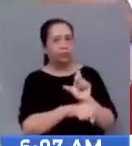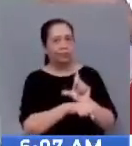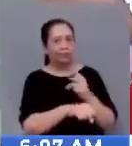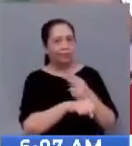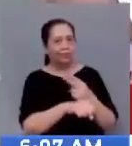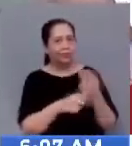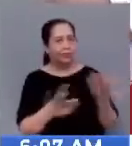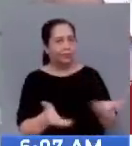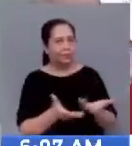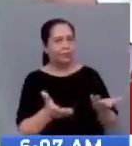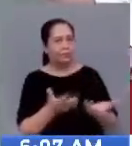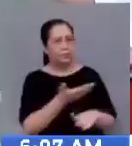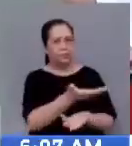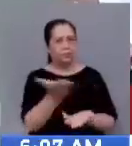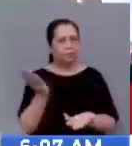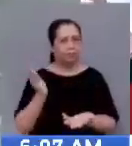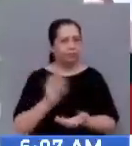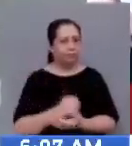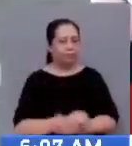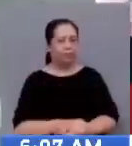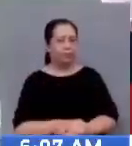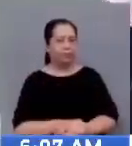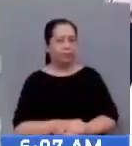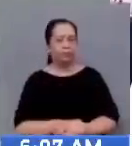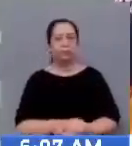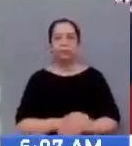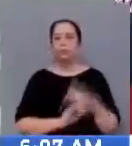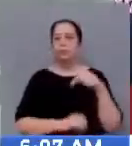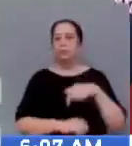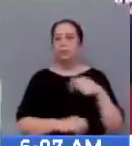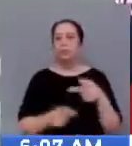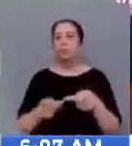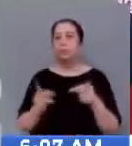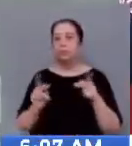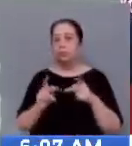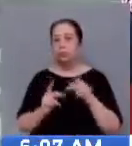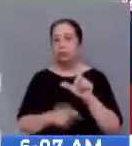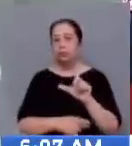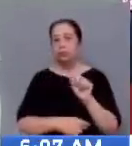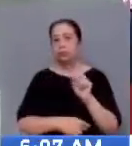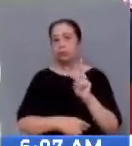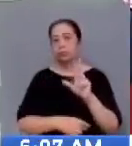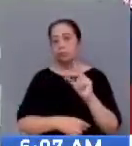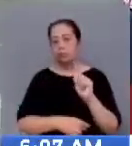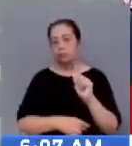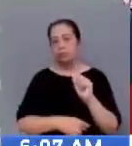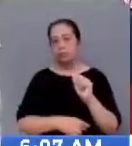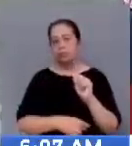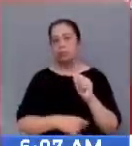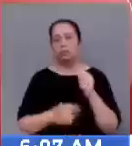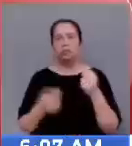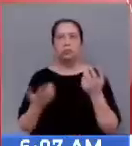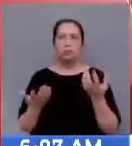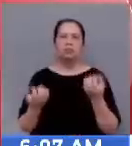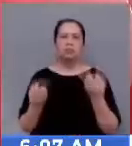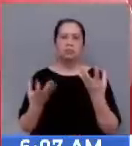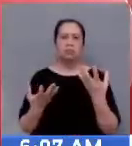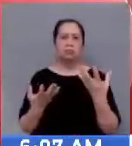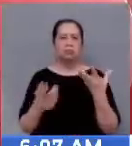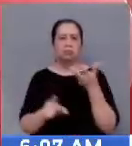ng ganitong sitwasyon, Tatay? Dito po sa lugar po namin sa Lawa, marahil na rin pong apektado po dahil po